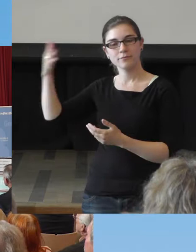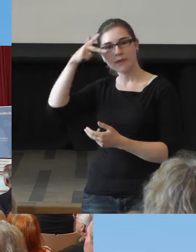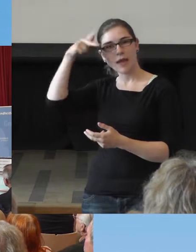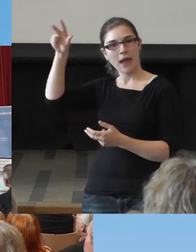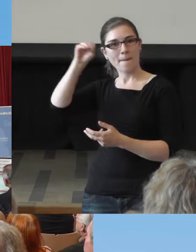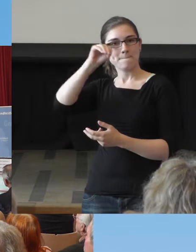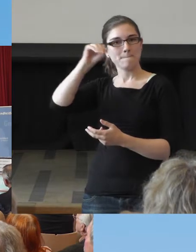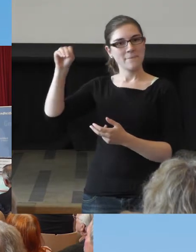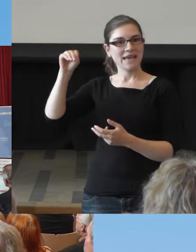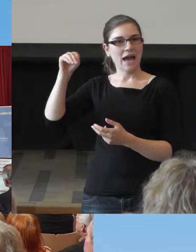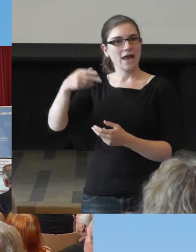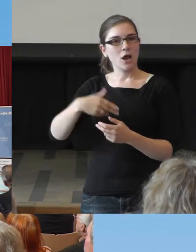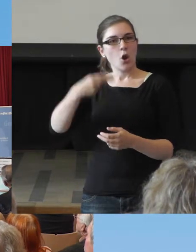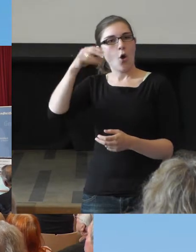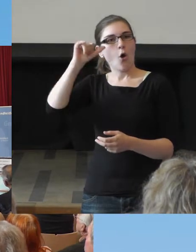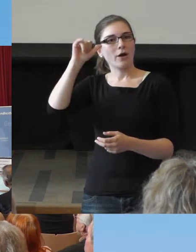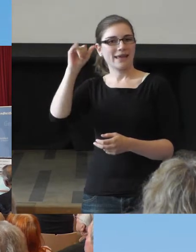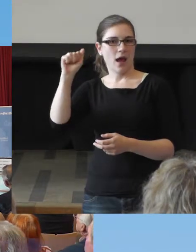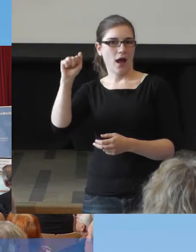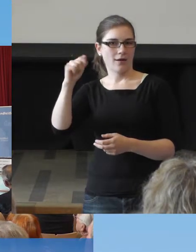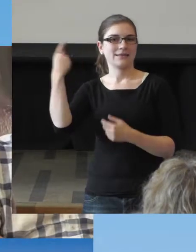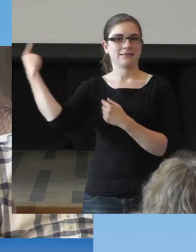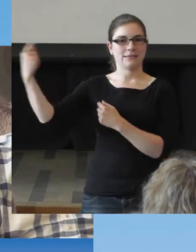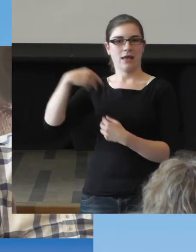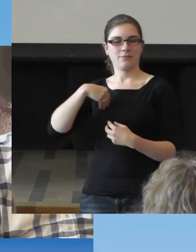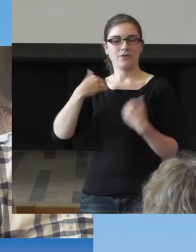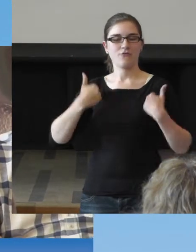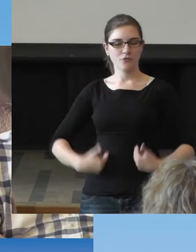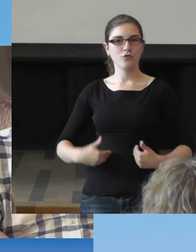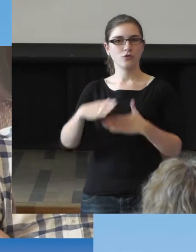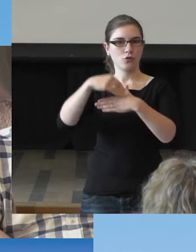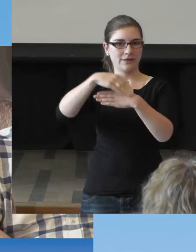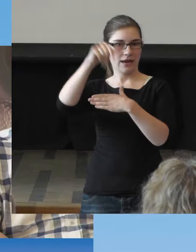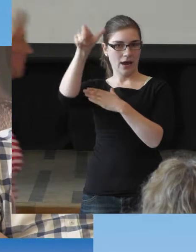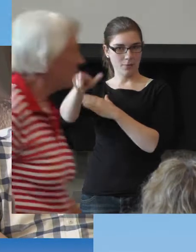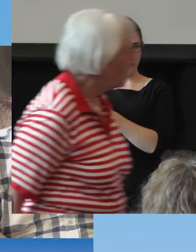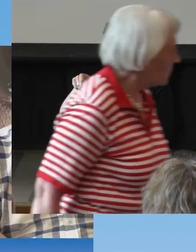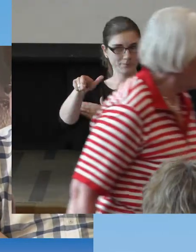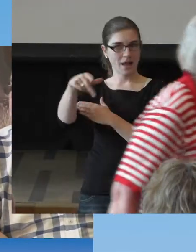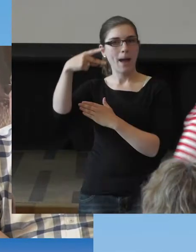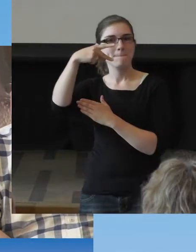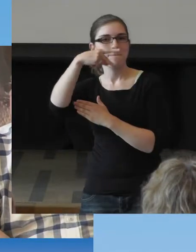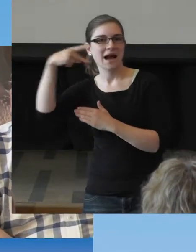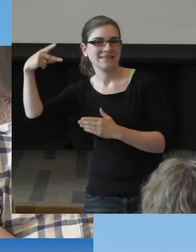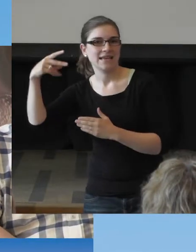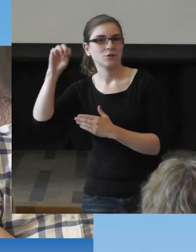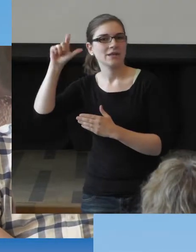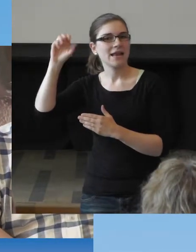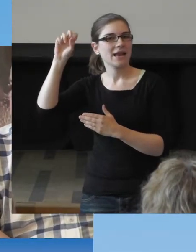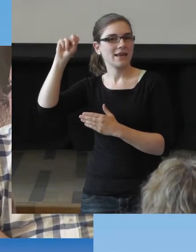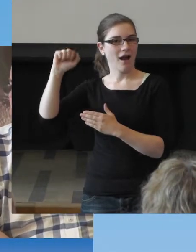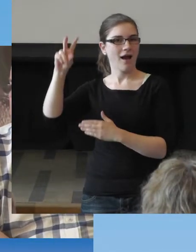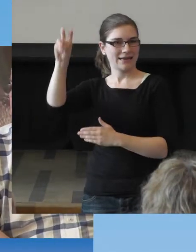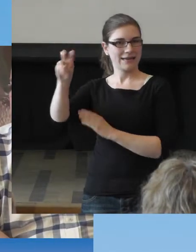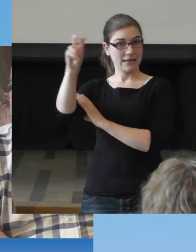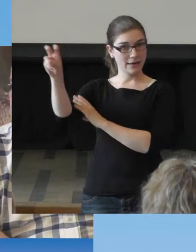Michael Heuer, er ist Physiotherapeut in der Paracelsus Elena Klinik, zeigt auch gleich